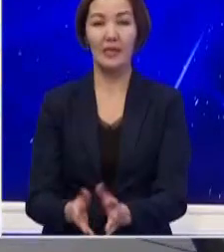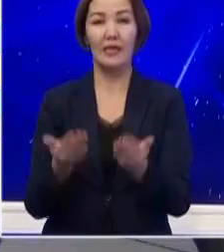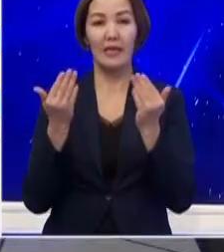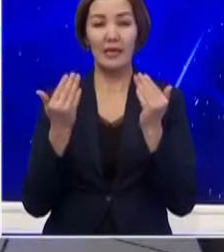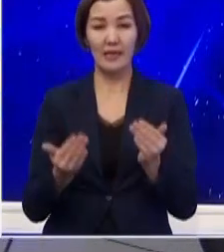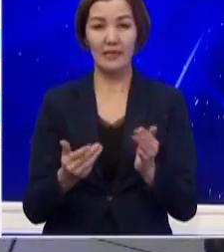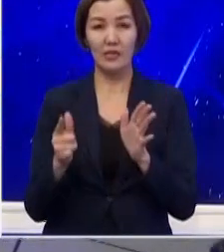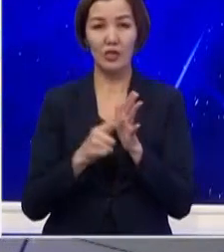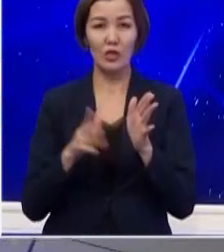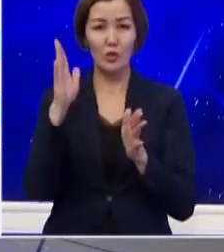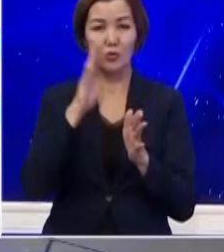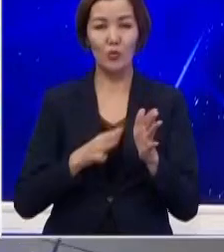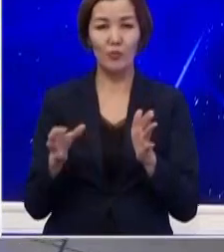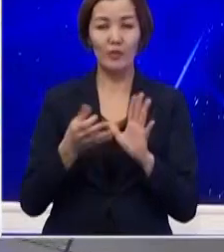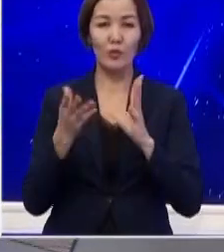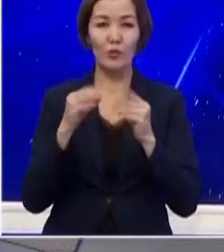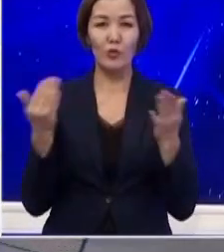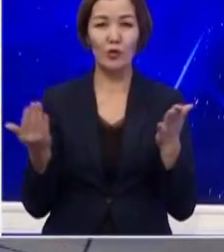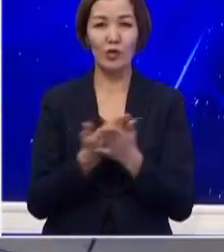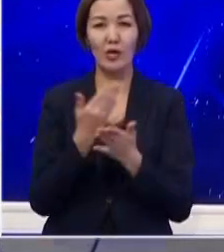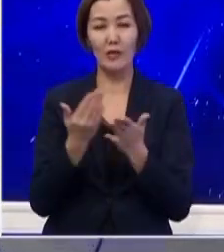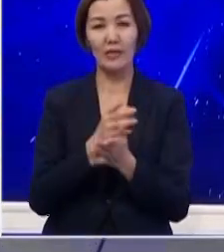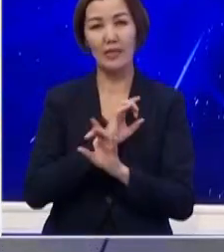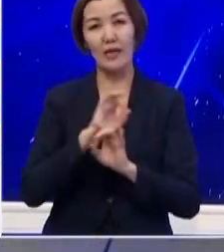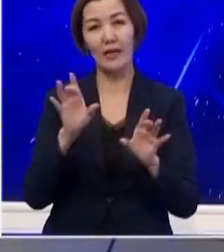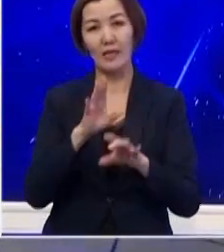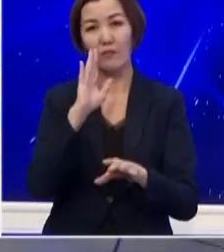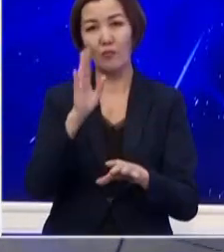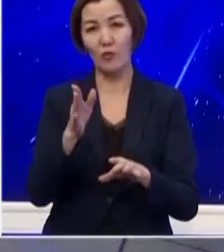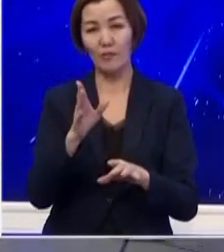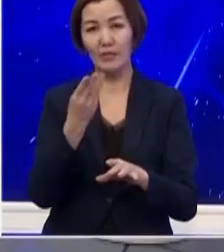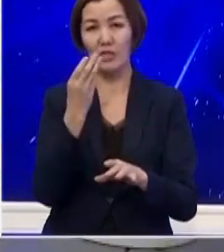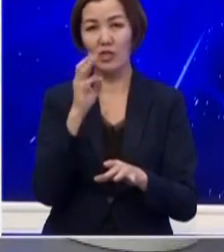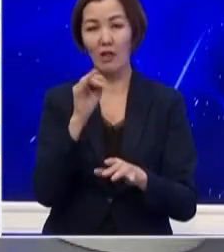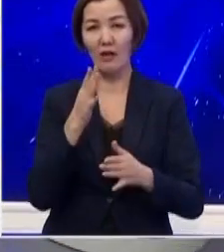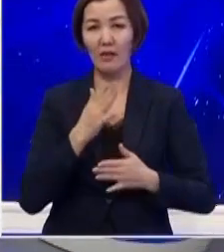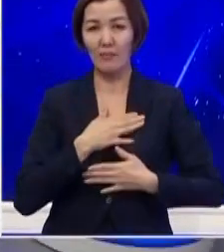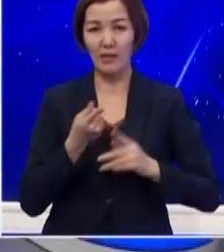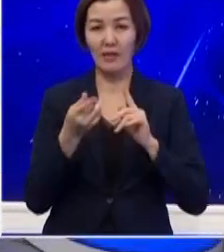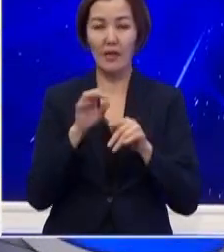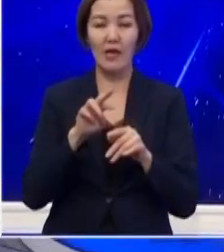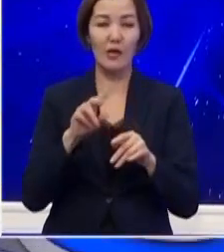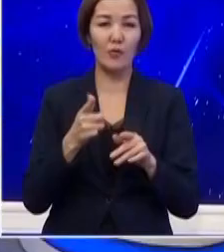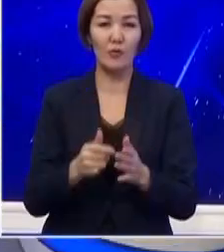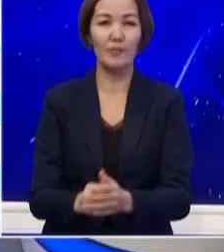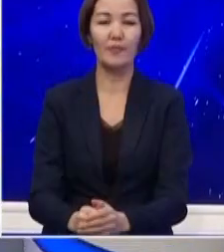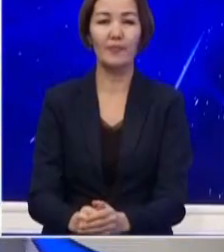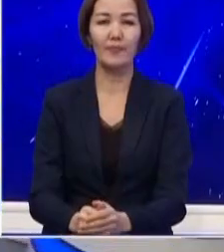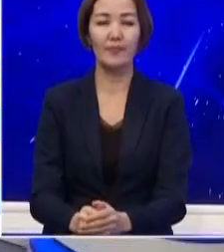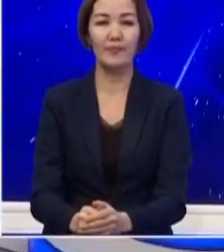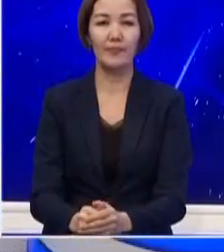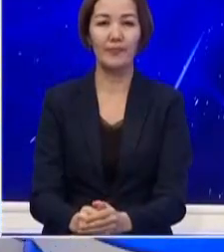Араға бірер минуттар салып, өздеріңізбен Жетісу облысын қорытынды жаңалықтармен қайта жүздесіп отырмыз. Студияда мен Шалқар Нұрмұхамбет, Суырда Дармада әртес Майкл